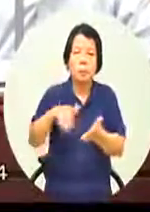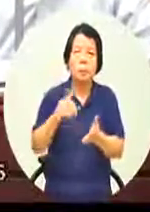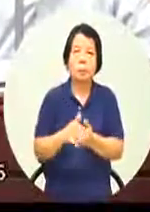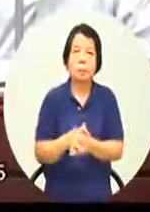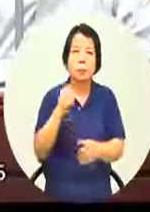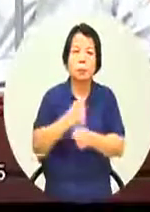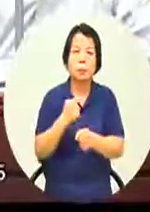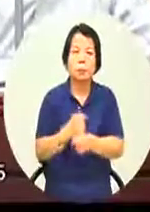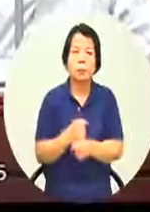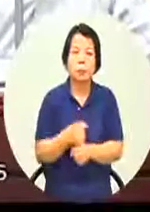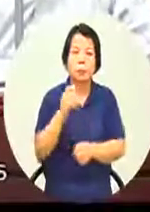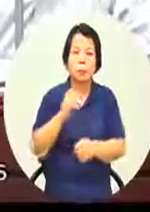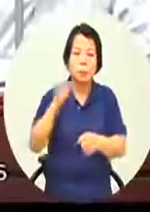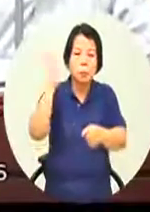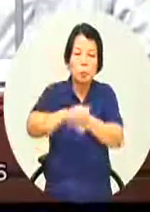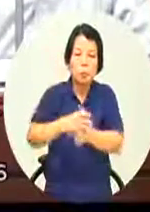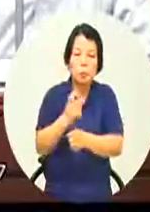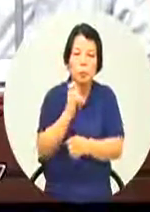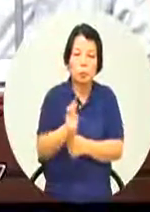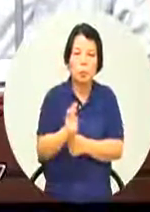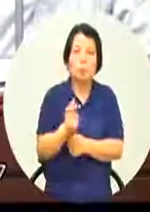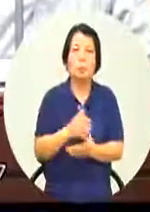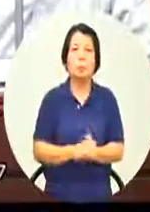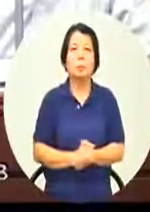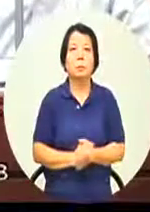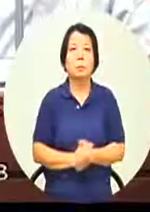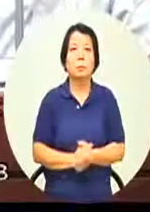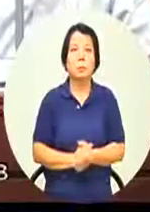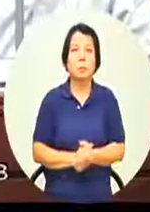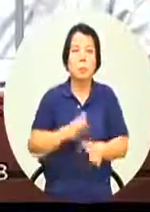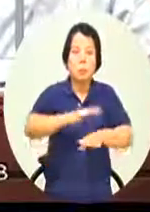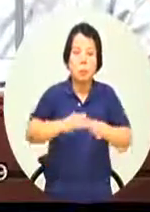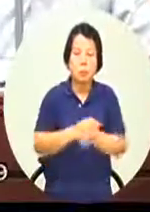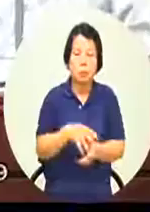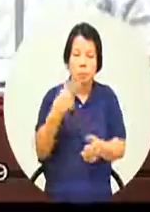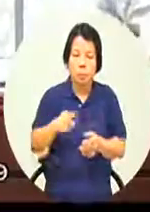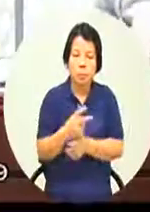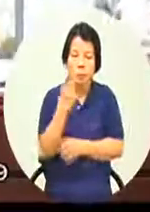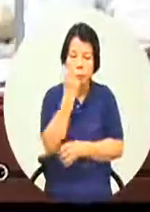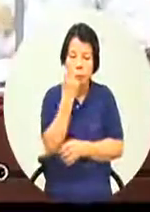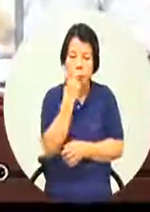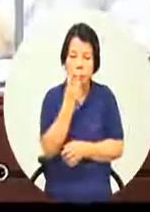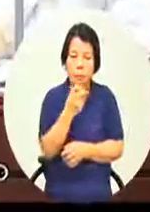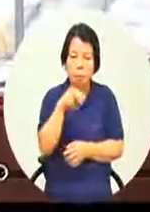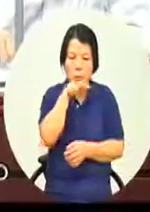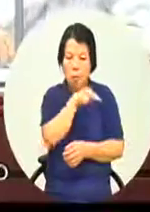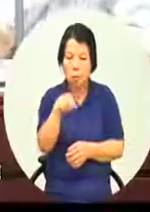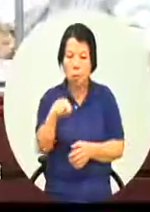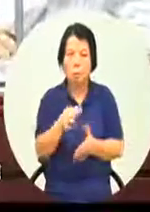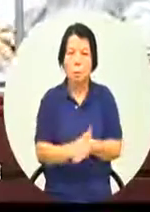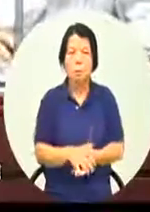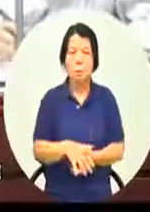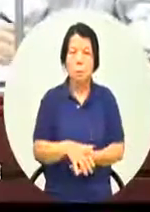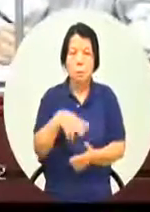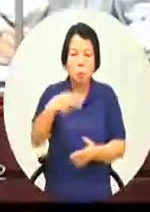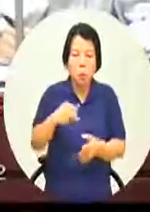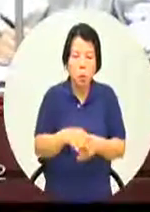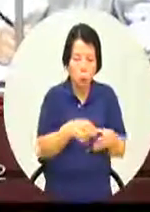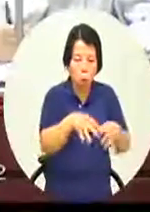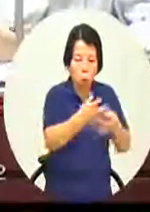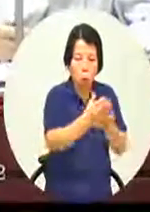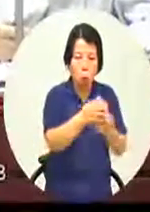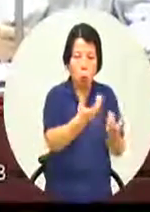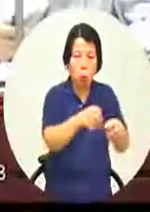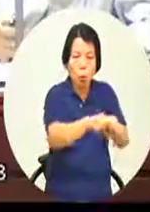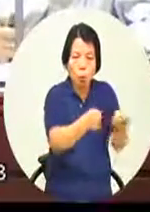个相关的补强哈。那我们会再去检视哈，那个如果说再有一些局部性的呈现